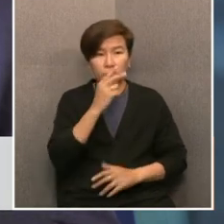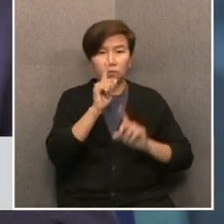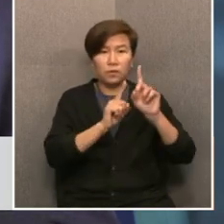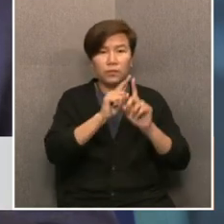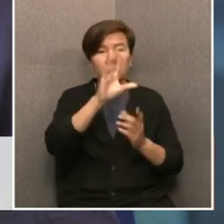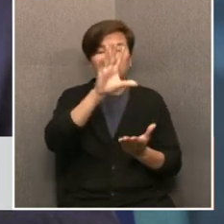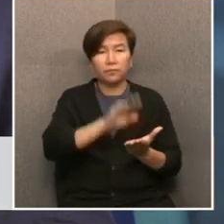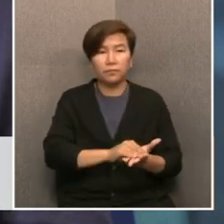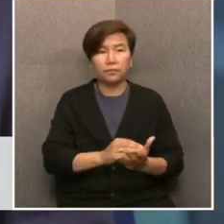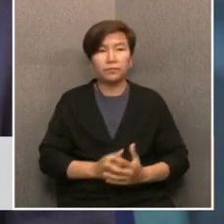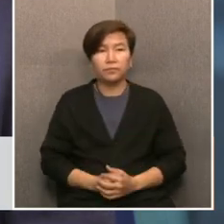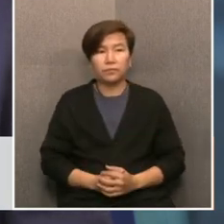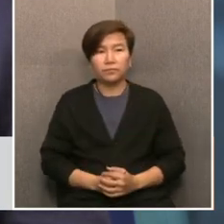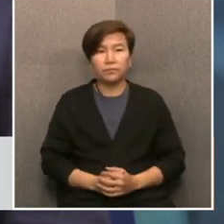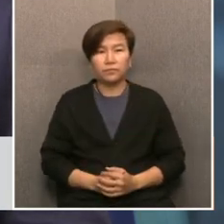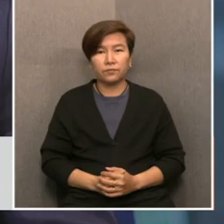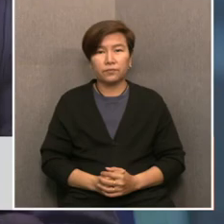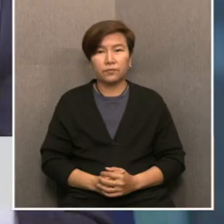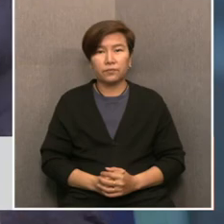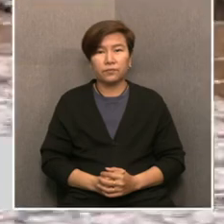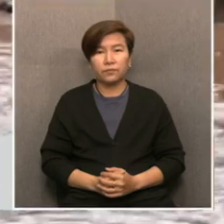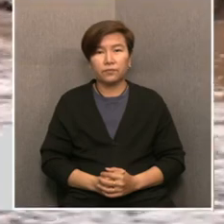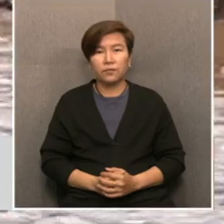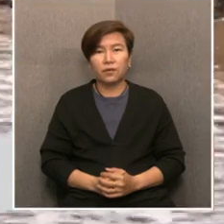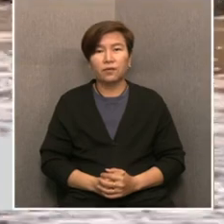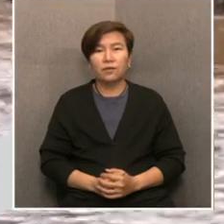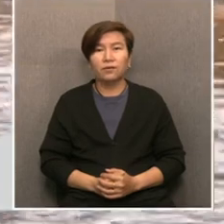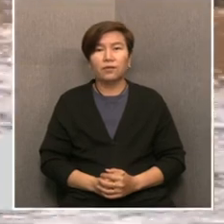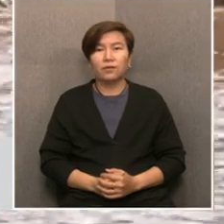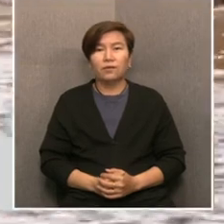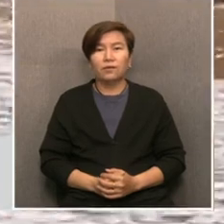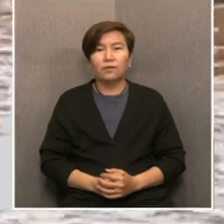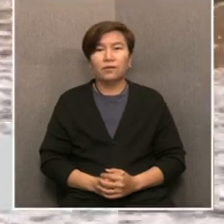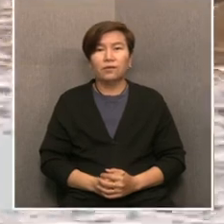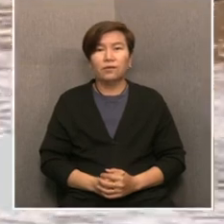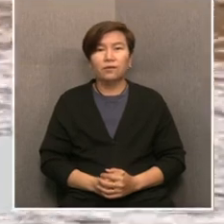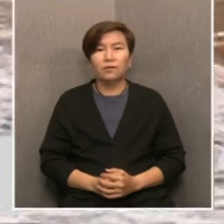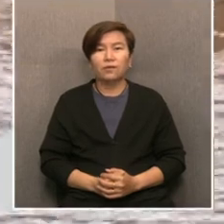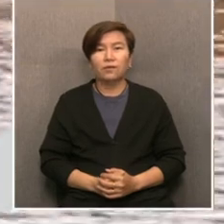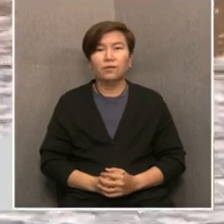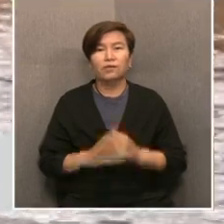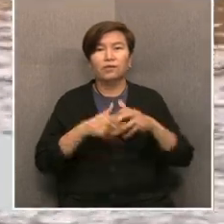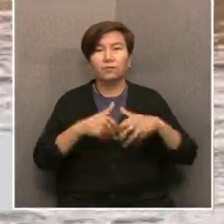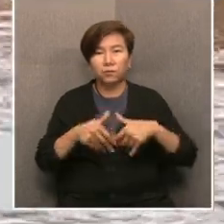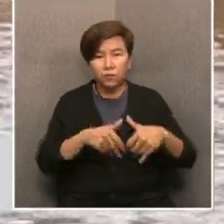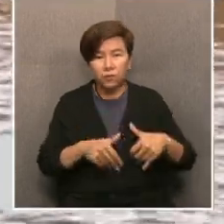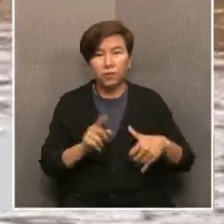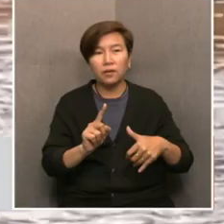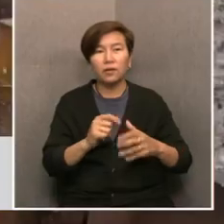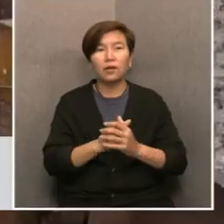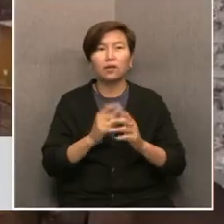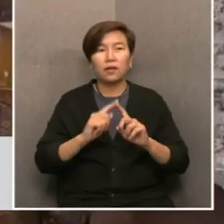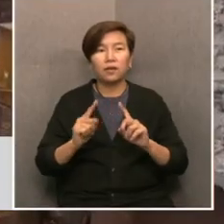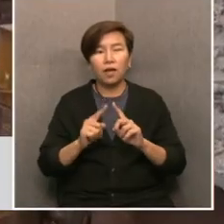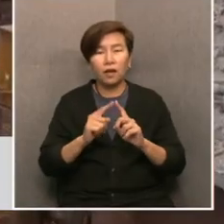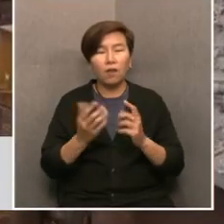ามารถทำการเตือนภัยในระบบที่ย่อยลงหมายถึงว่าชุมชนเขาไม่มีส่วนร่วมท้องถิ่นก็มีส่วนร่วมนะครับโดยทางส่วนกลางเนี่ยซัพพอร์ตทางด้านเทคนิ